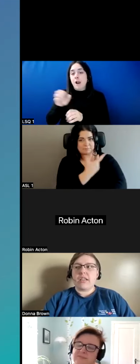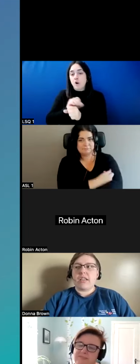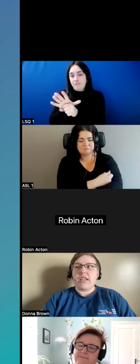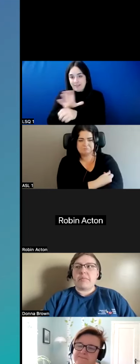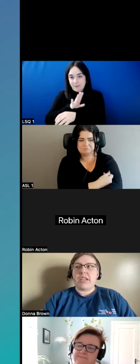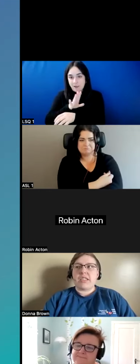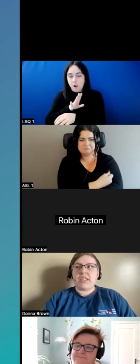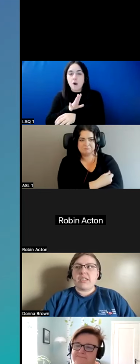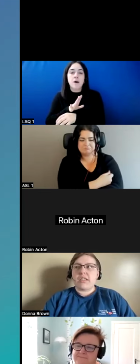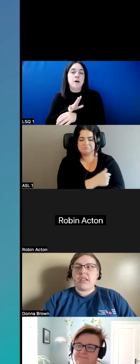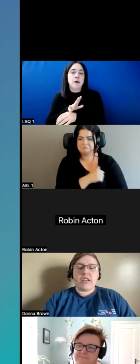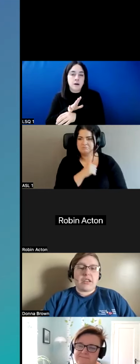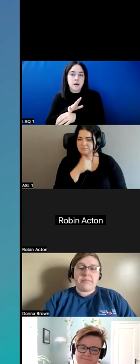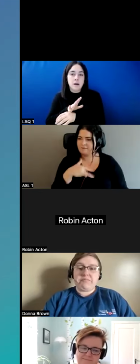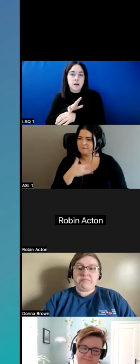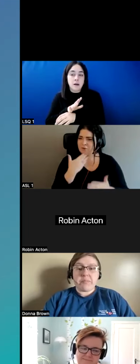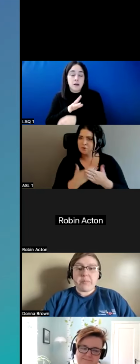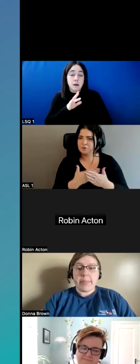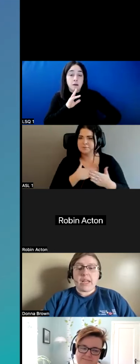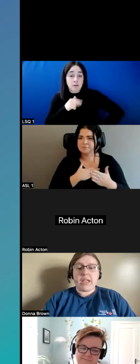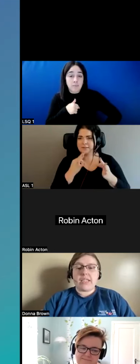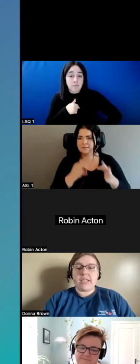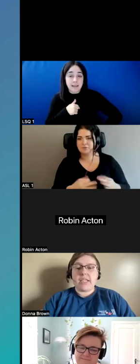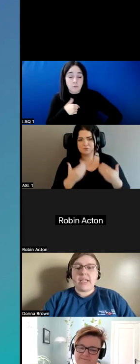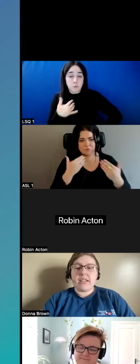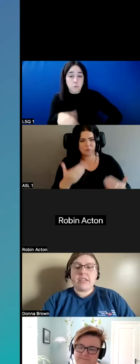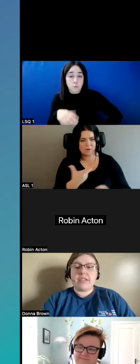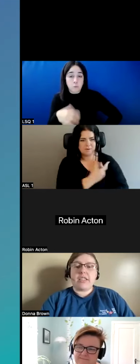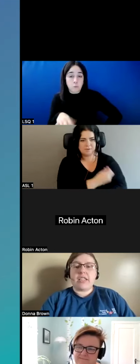et j'étais très content. J'ai pas regretté de me faire vacciner